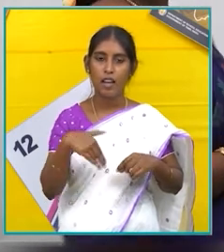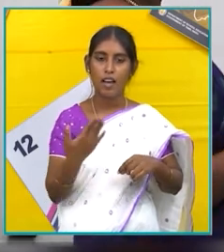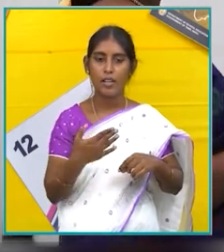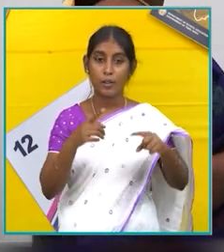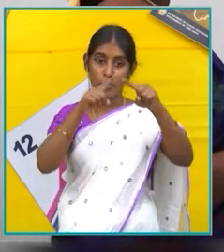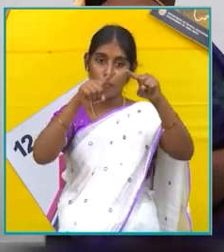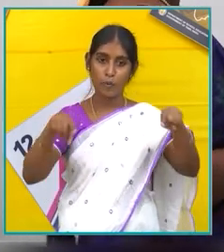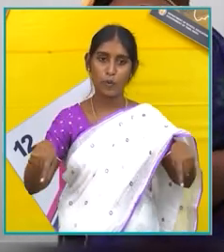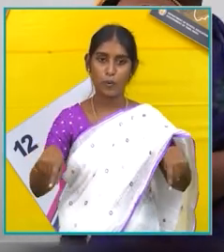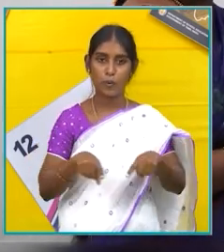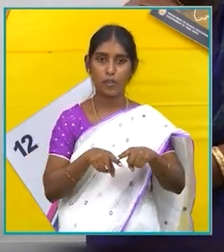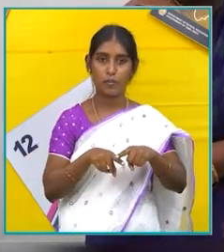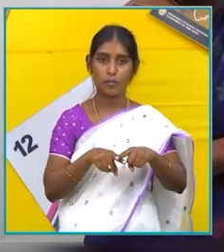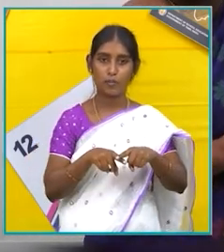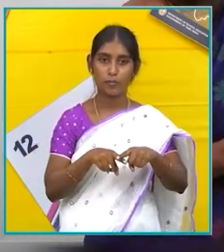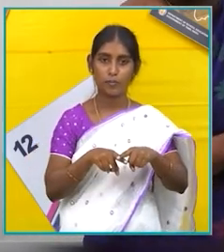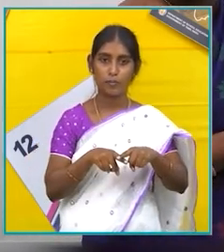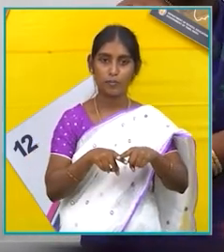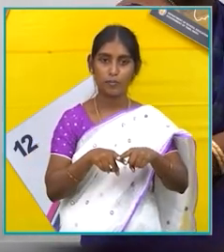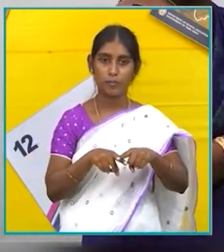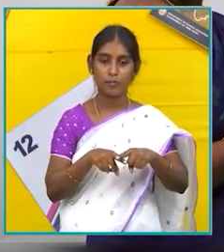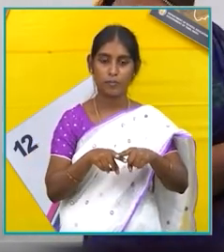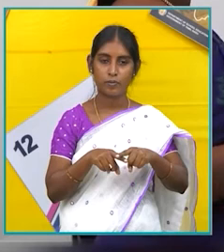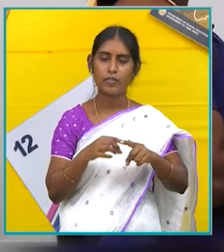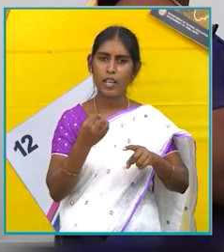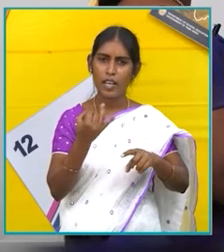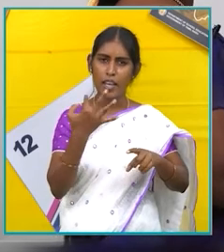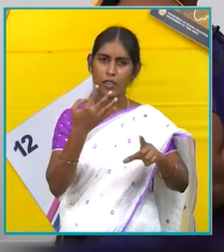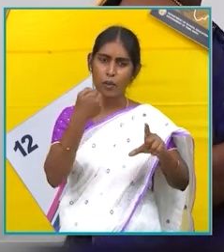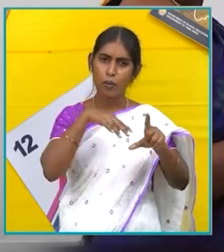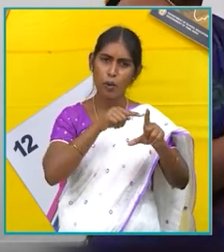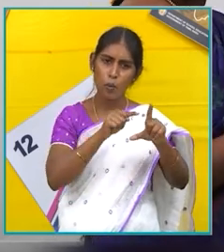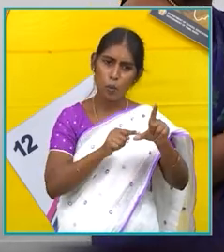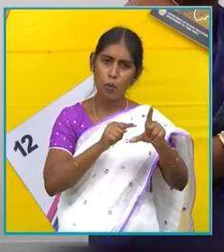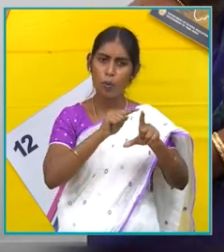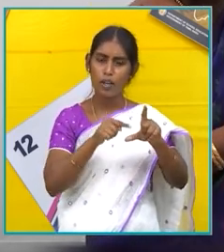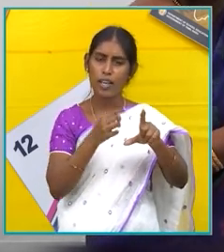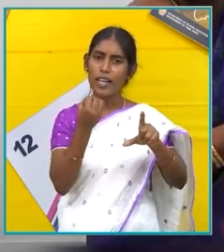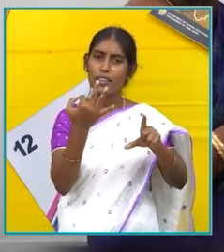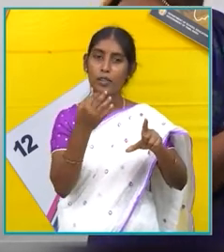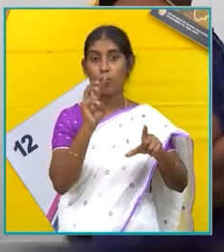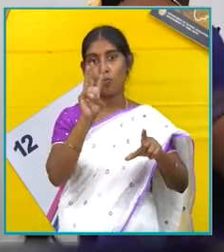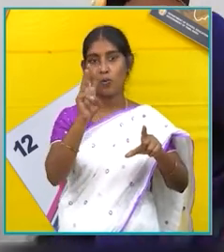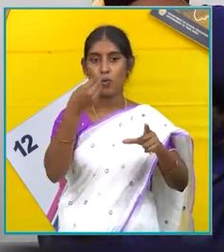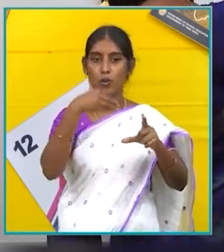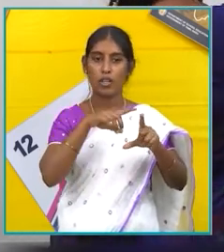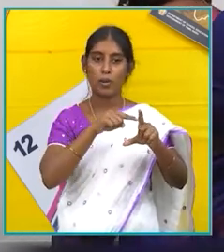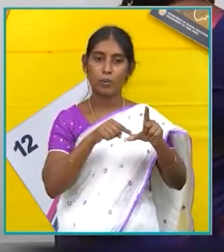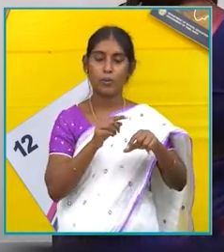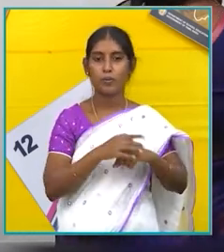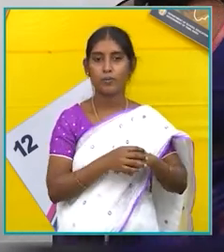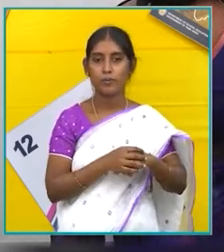போகிறது முக்கோணங்கள். முக்கோணம் நம்ம சின்ன கிளாஸில் பார்த்துருக்கோம் இல்லையா, எத்தனை கோணங்கள் இருக்கும் முக்கோணத்தில், 3 கோணங்கள் இருக்கும். இப்போது